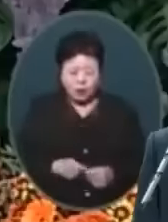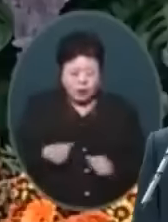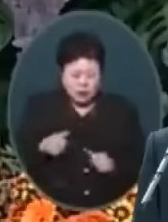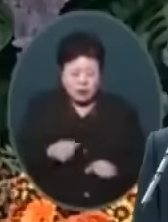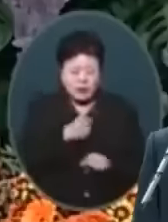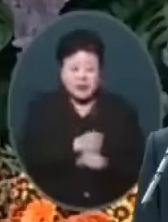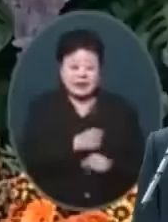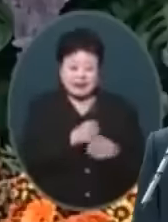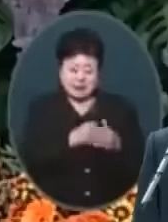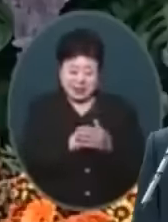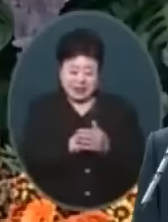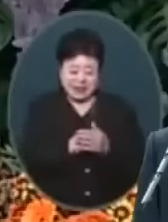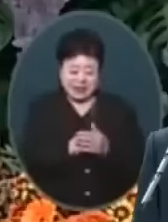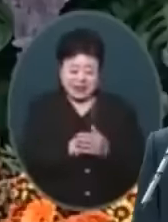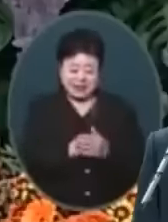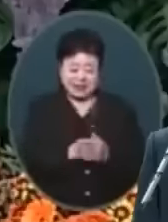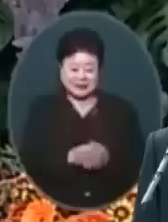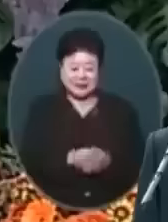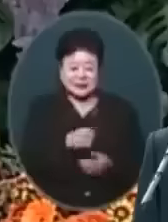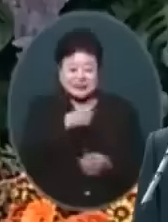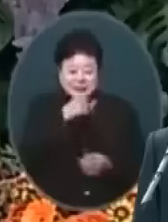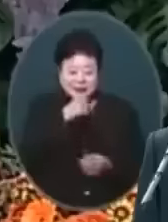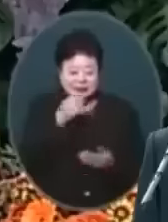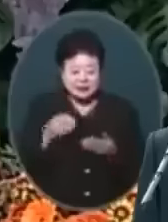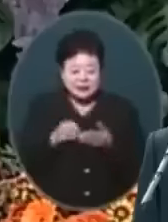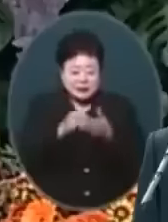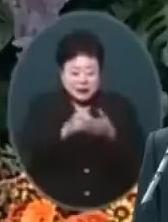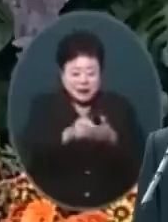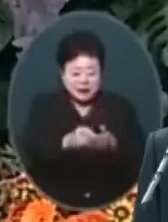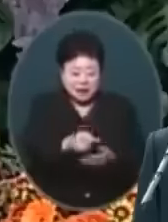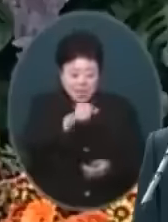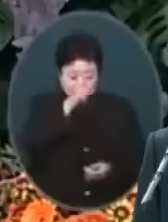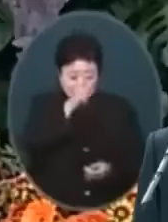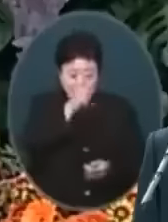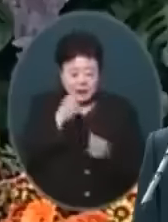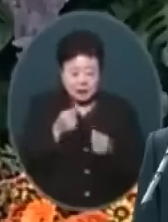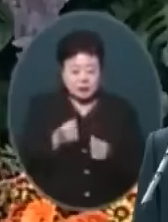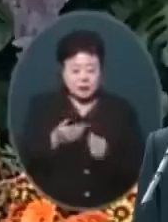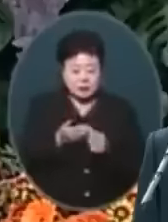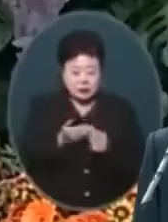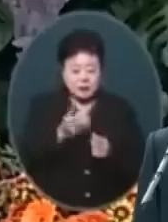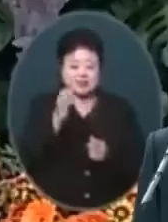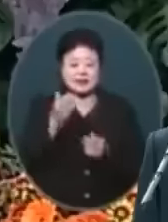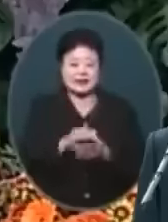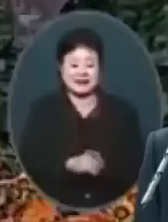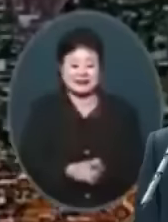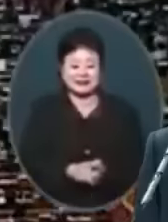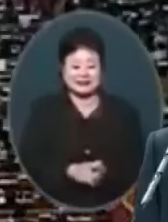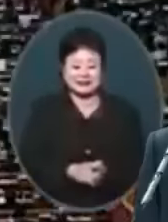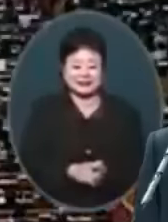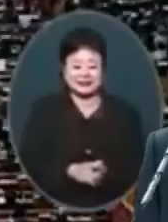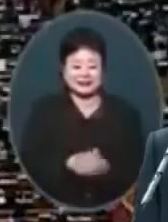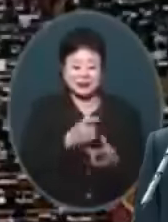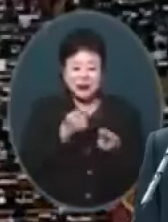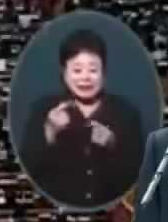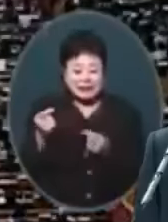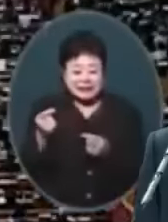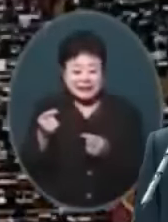때문에 학점이나 취업 승진에 좋은 영향력을 미치게 된다는 것입니다. 이와